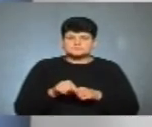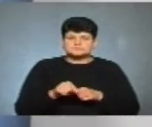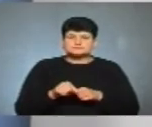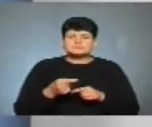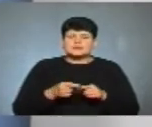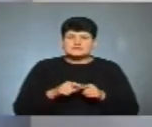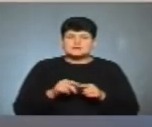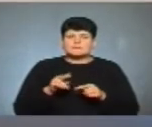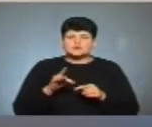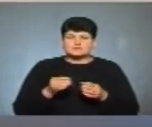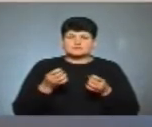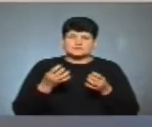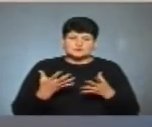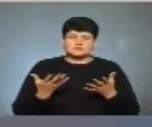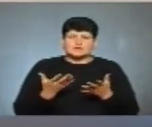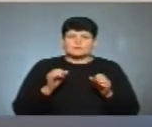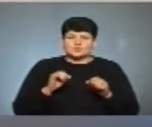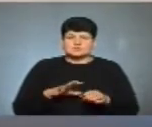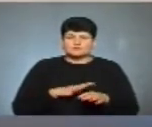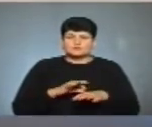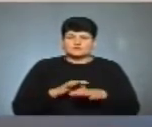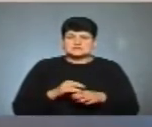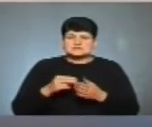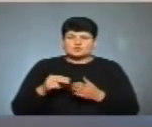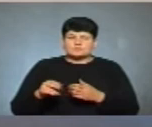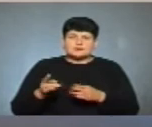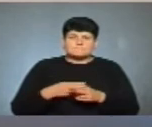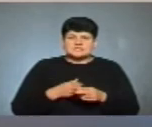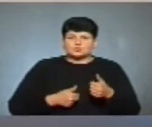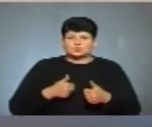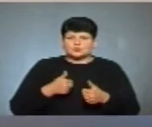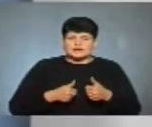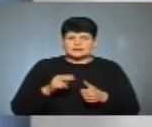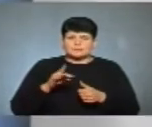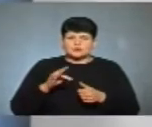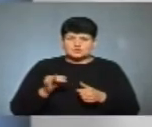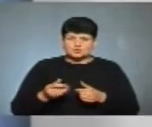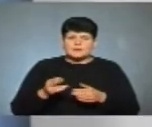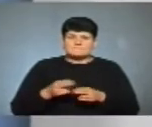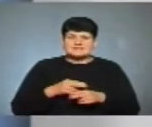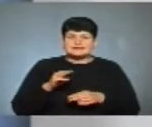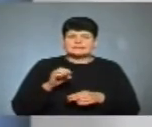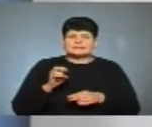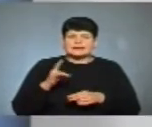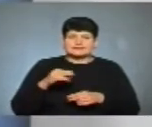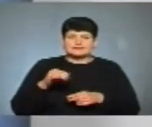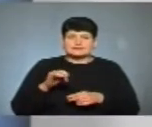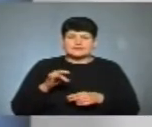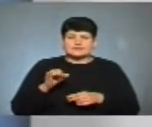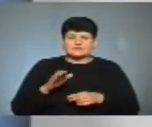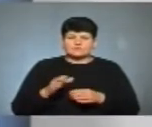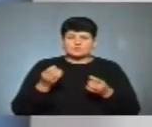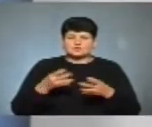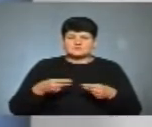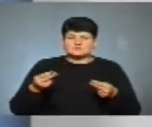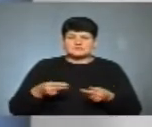процедура спрощена, по якій можна було проводити закупівлі без конкретних процедур, тобто без тендерів. Можна було просто укласти договір, прямий